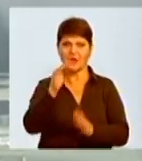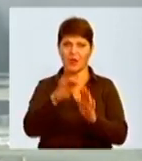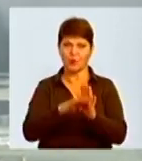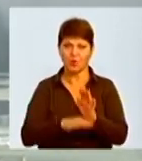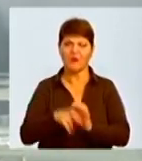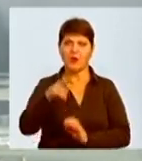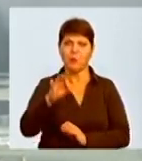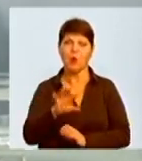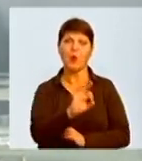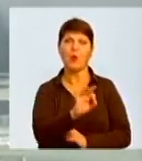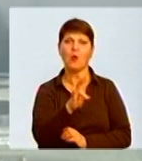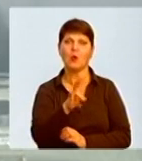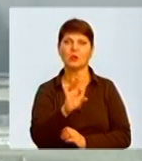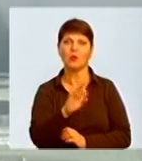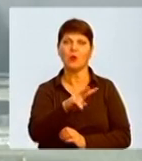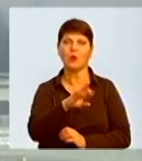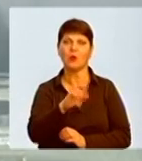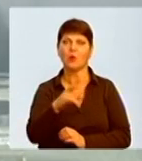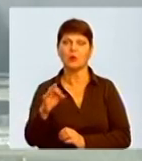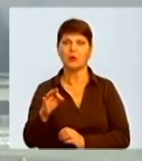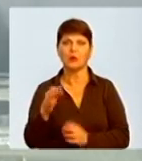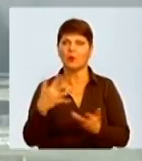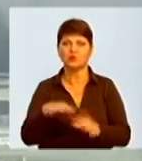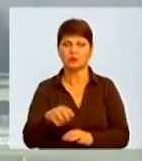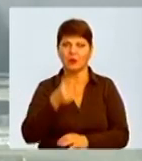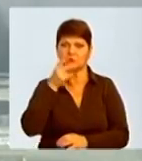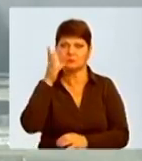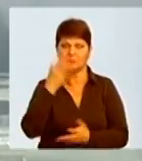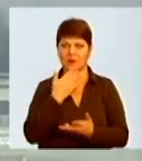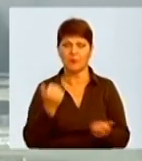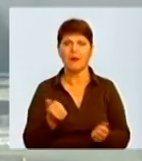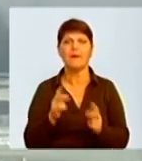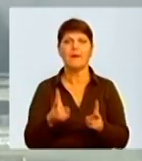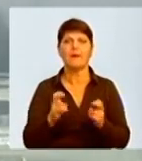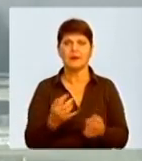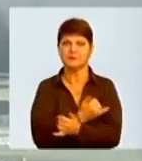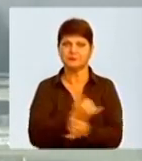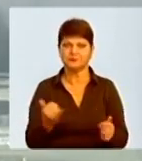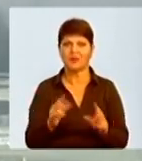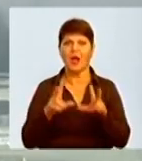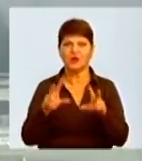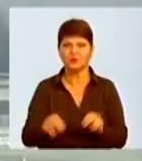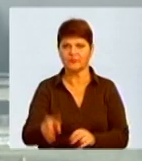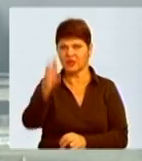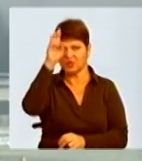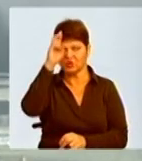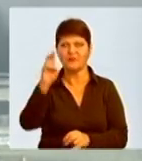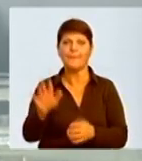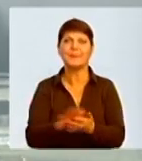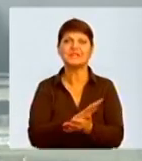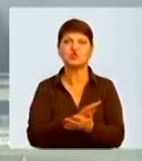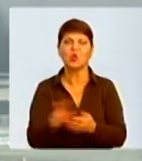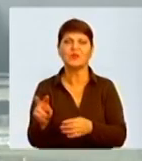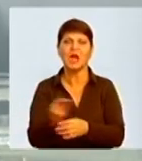вже кілька років як немає. Як вдається в такому разі забезпечити ось те гарантоване державою безкоштовне лікування хворих, і